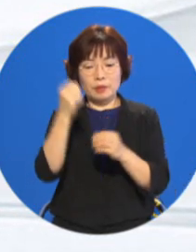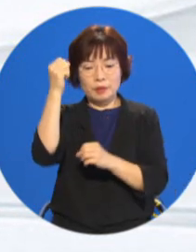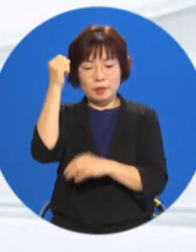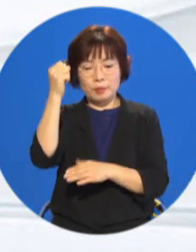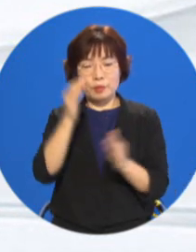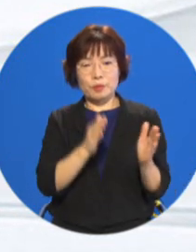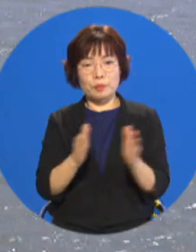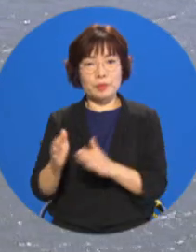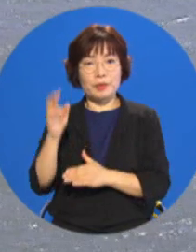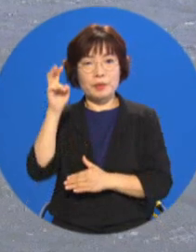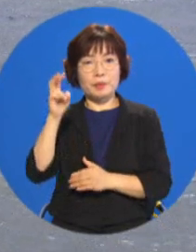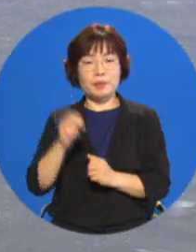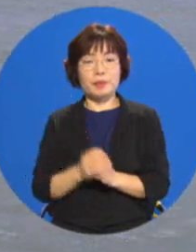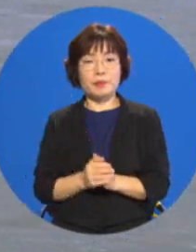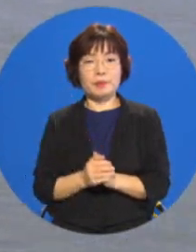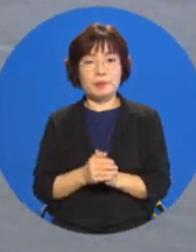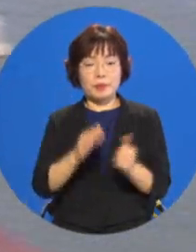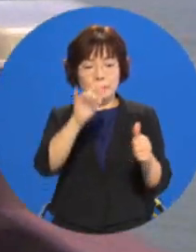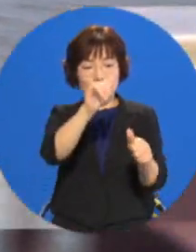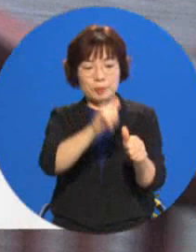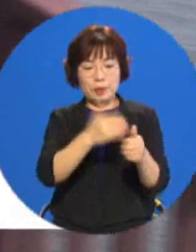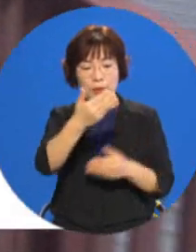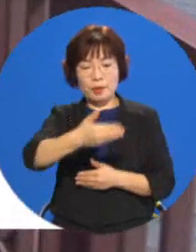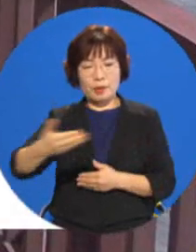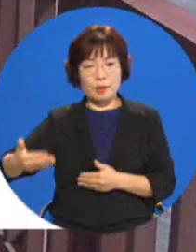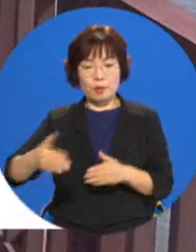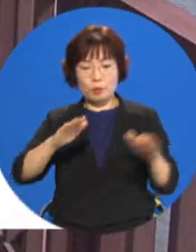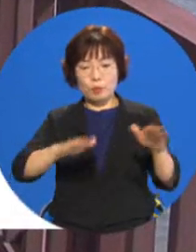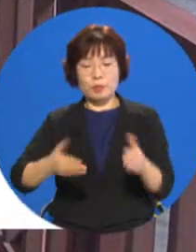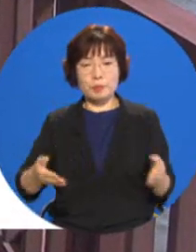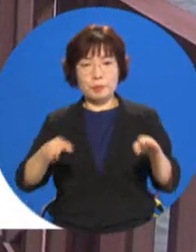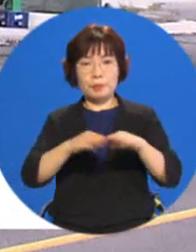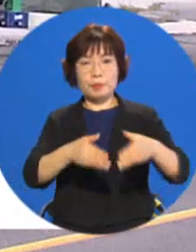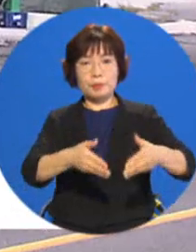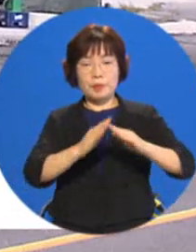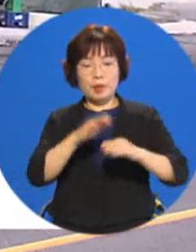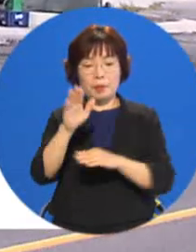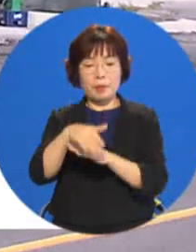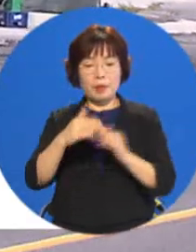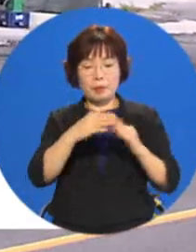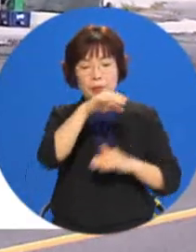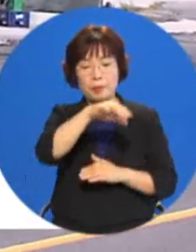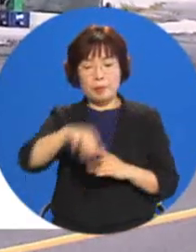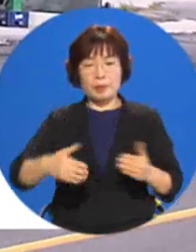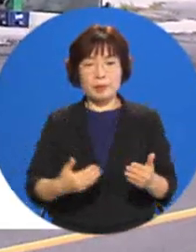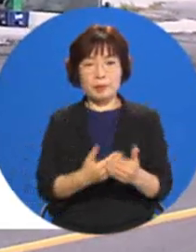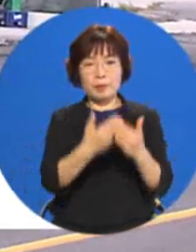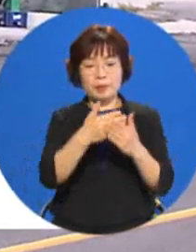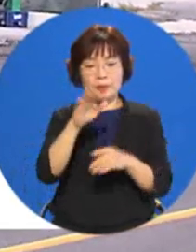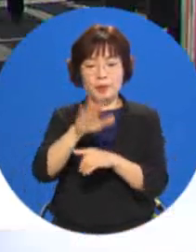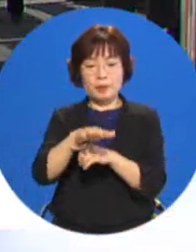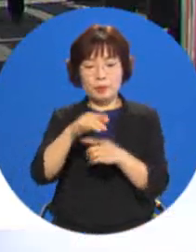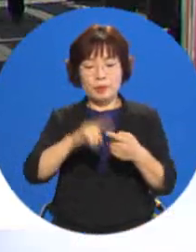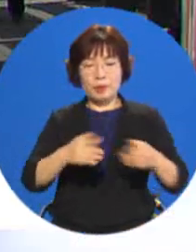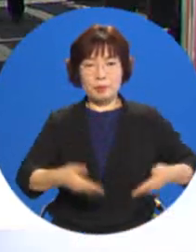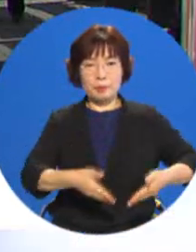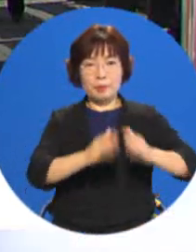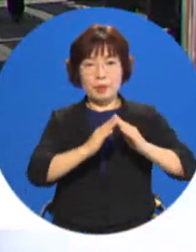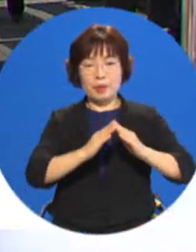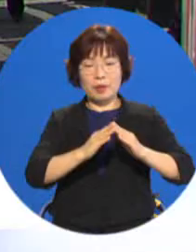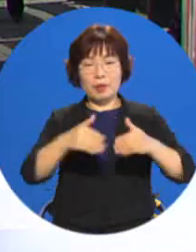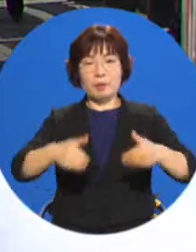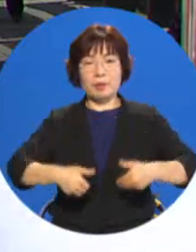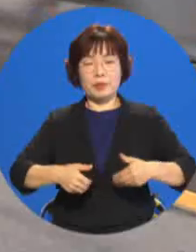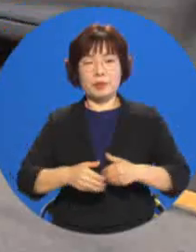주목됩니다. 섬진강을 따라 이루어지는 수변자원 개발과 어촌마을 활성화 못지않게 농촌마을 개발도 요구돼 왔기